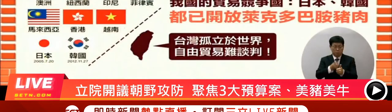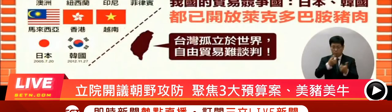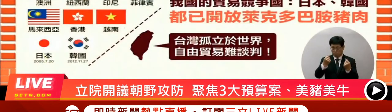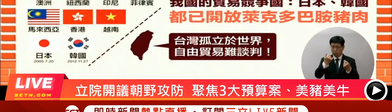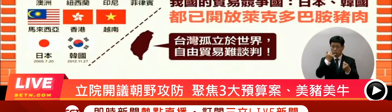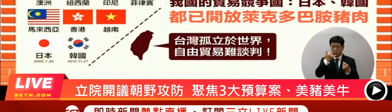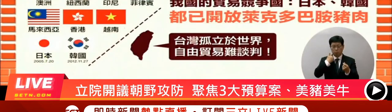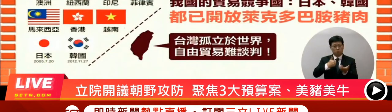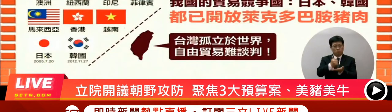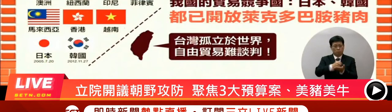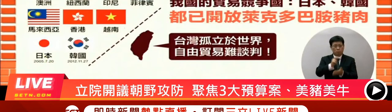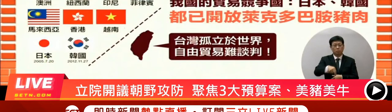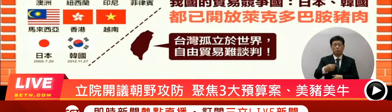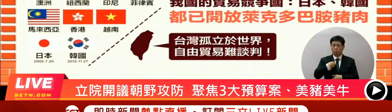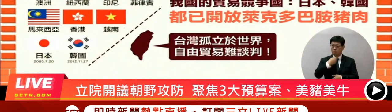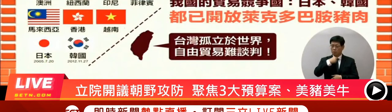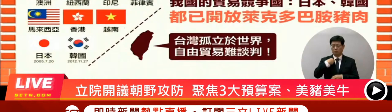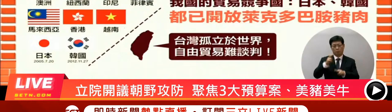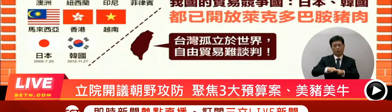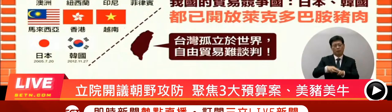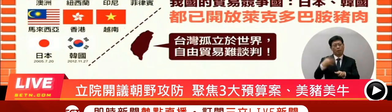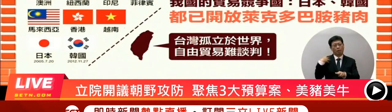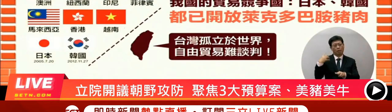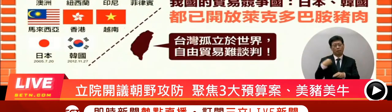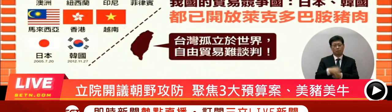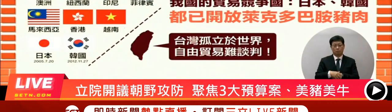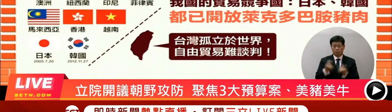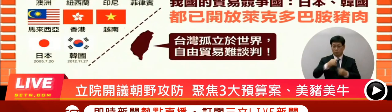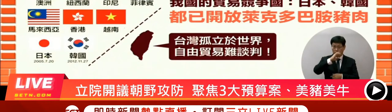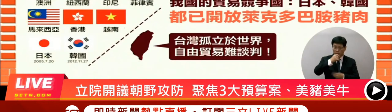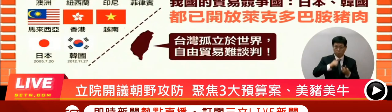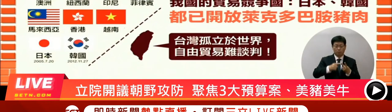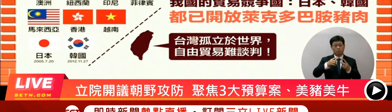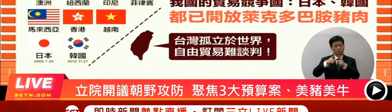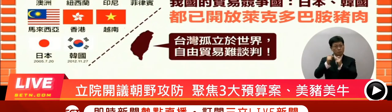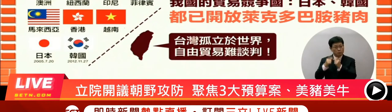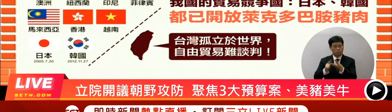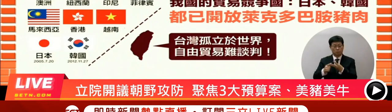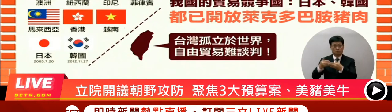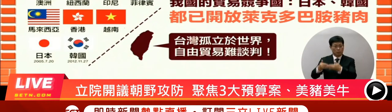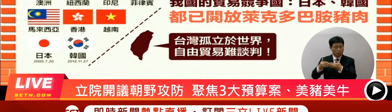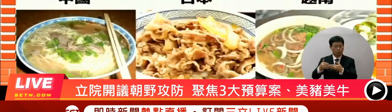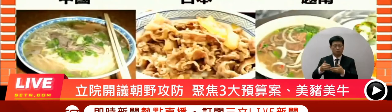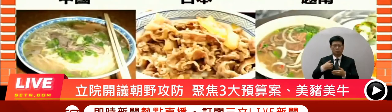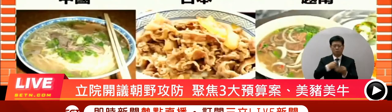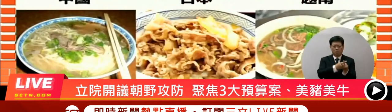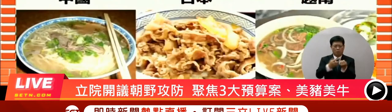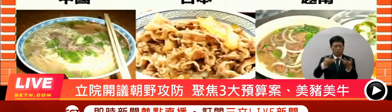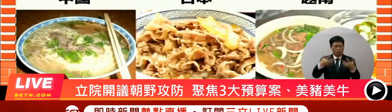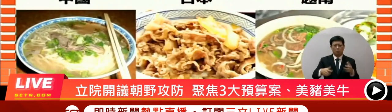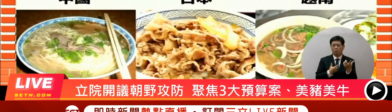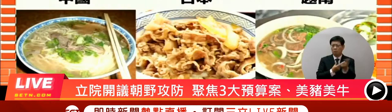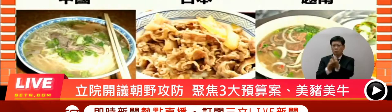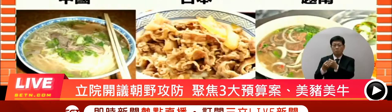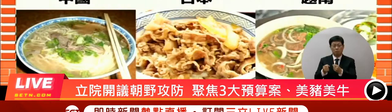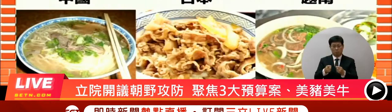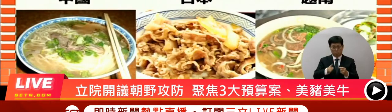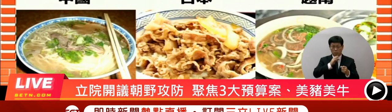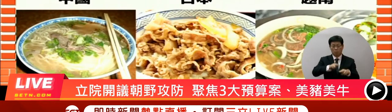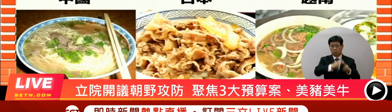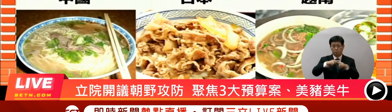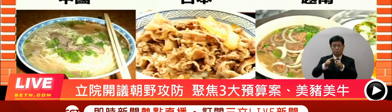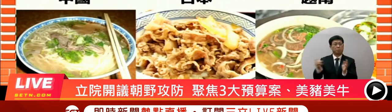进口，只有我们不开放。而越南、日本、中国等许多的国家也都陆